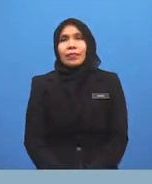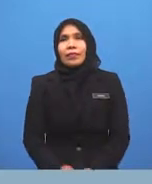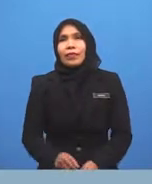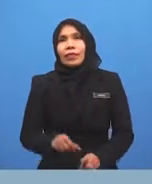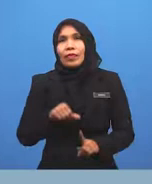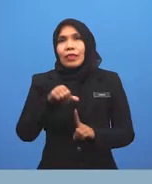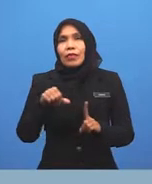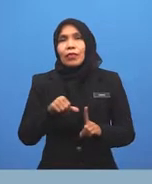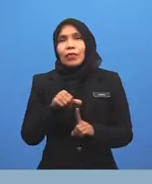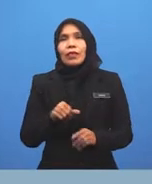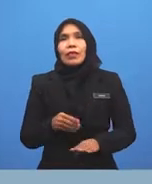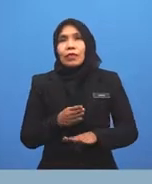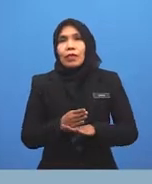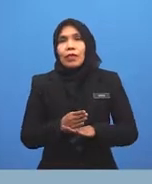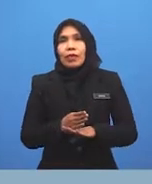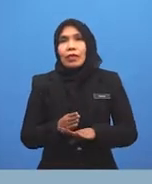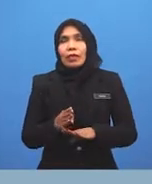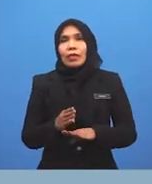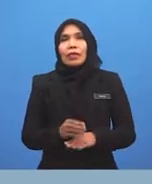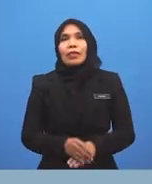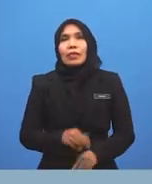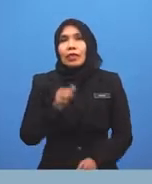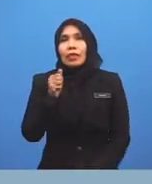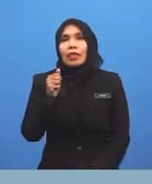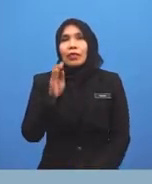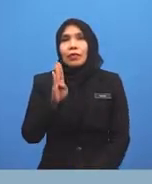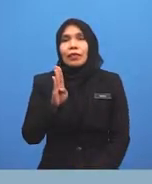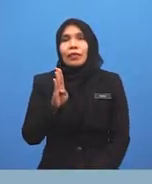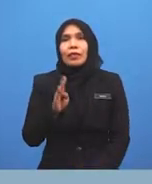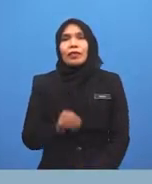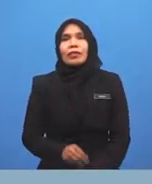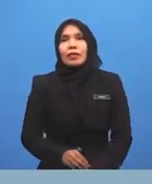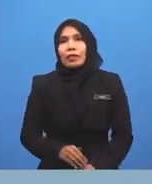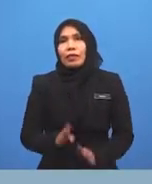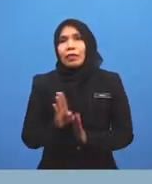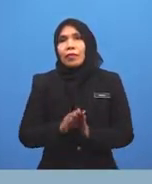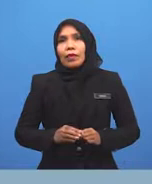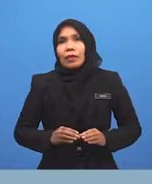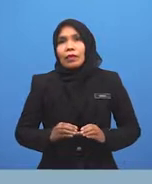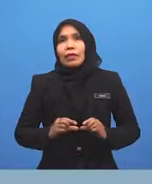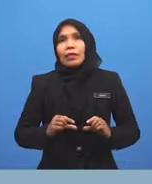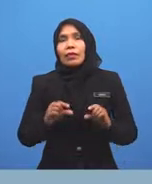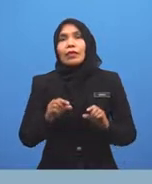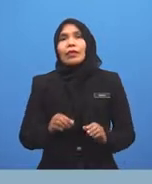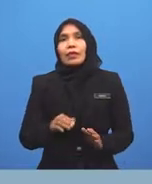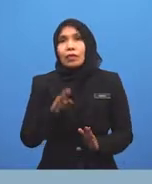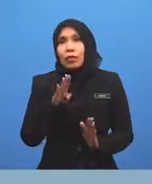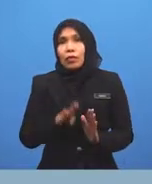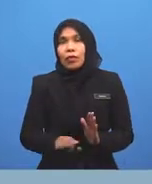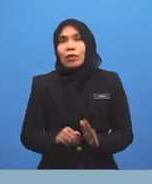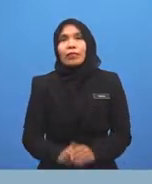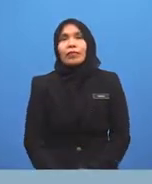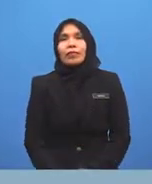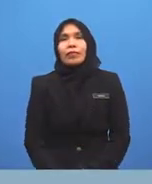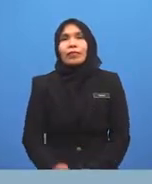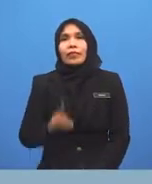Apabila bahagian AB bergerak ke bawah, ini bermakna arah gerakan daya